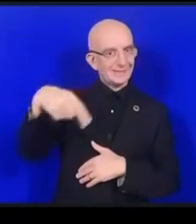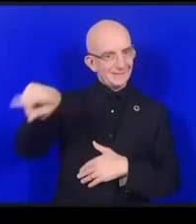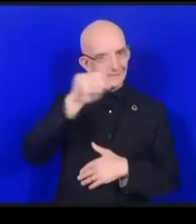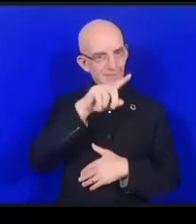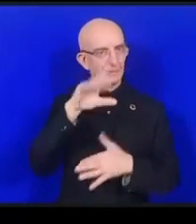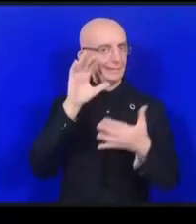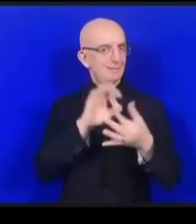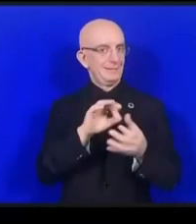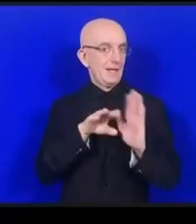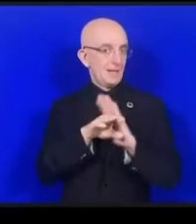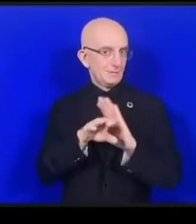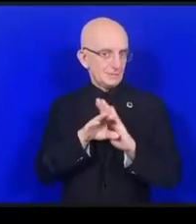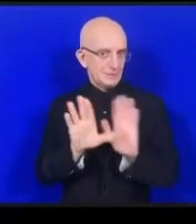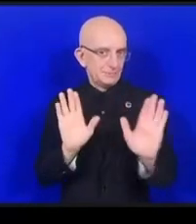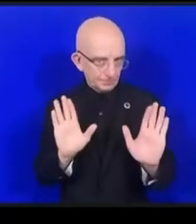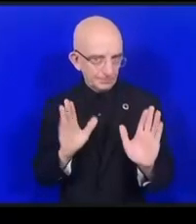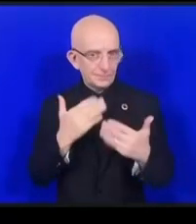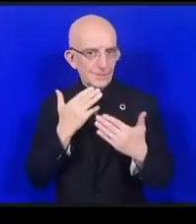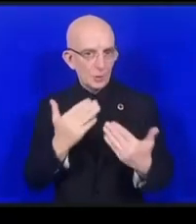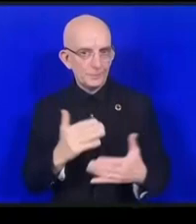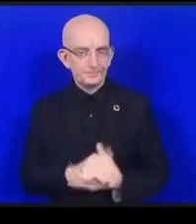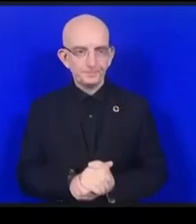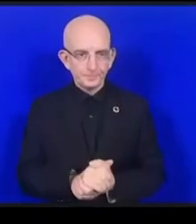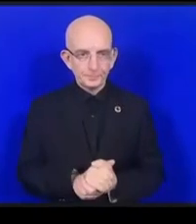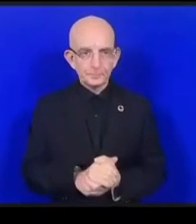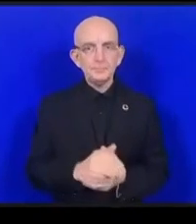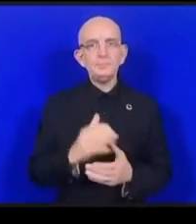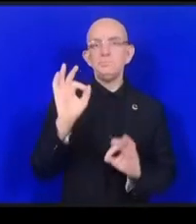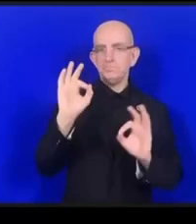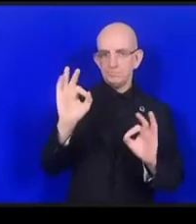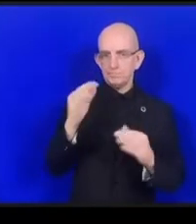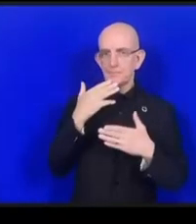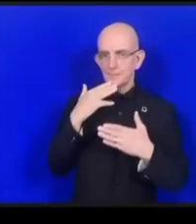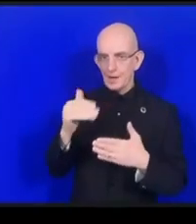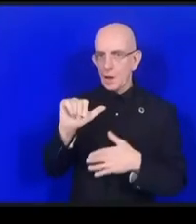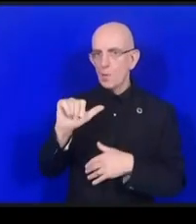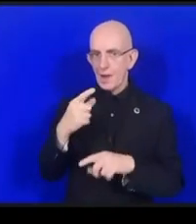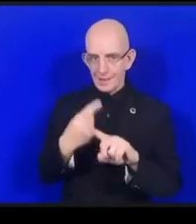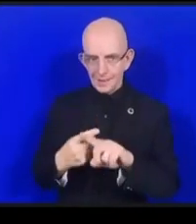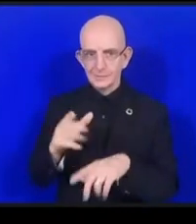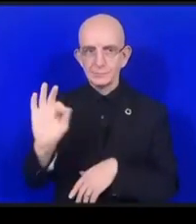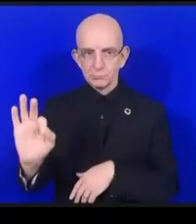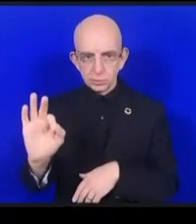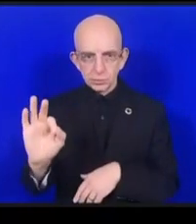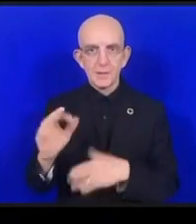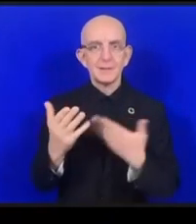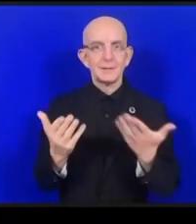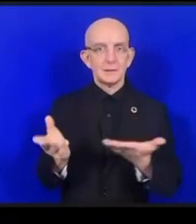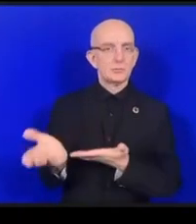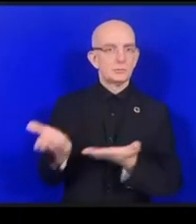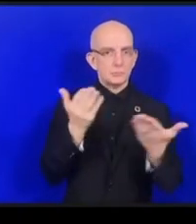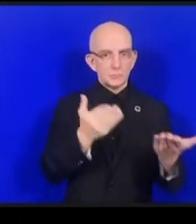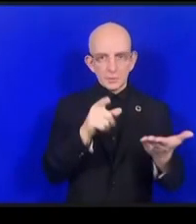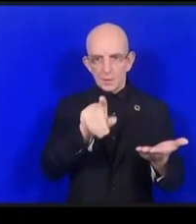к ценностям интернета безопасным образом Спасибо